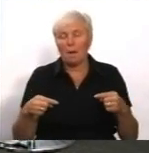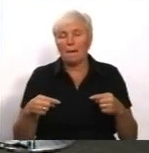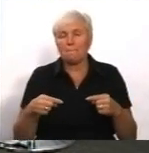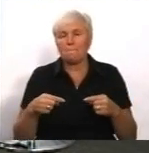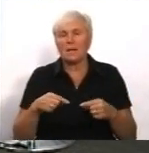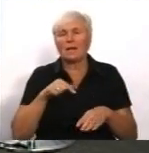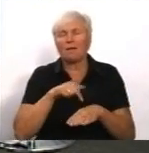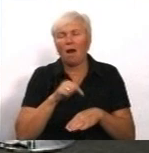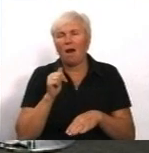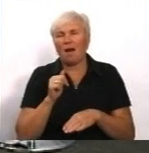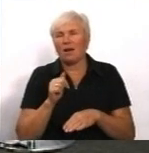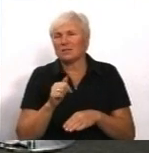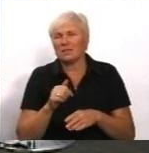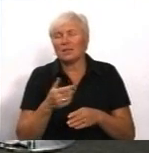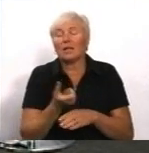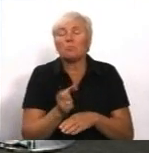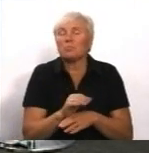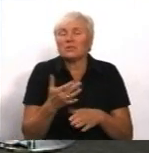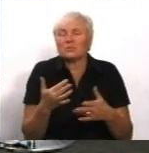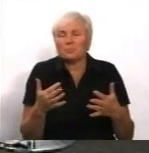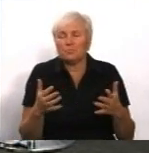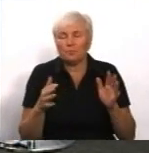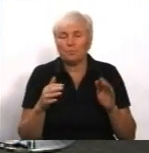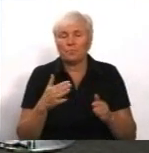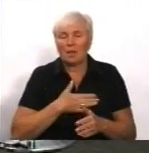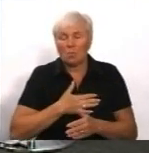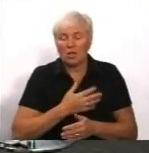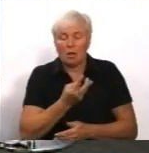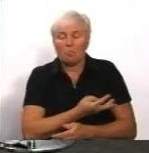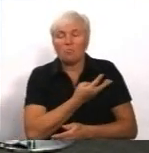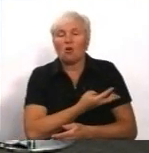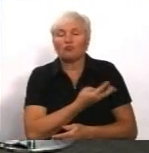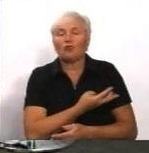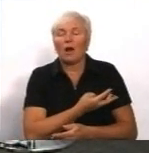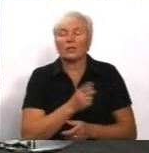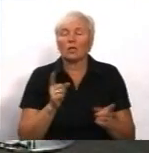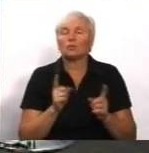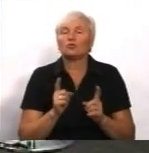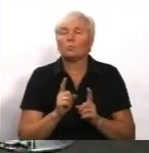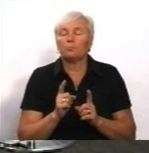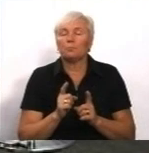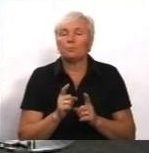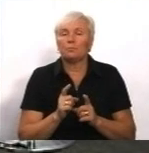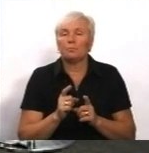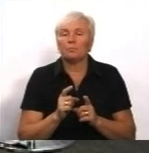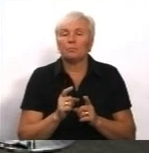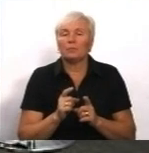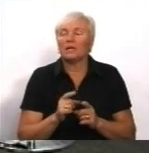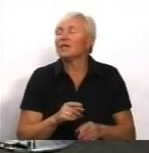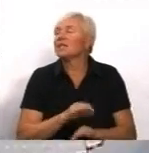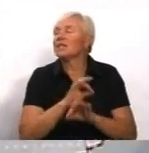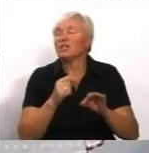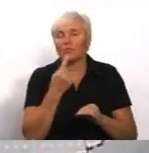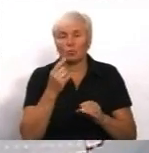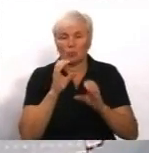тобто найбільше моє бажання, щоб ні в одному дослідженні не